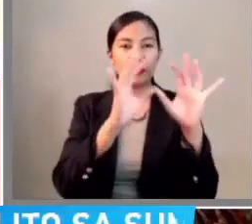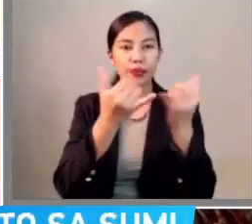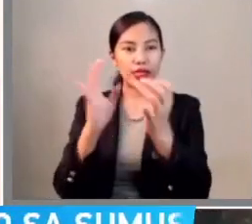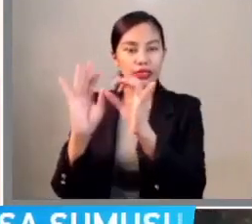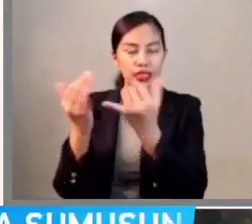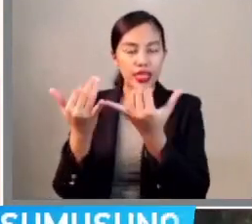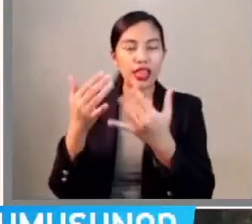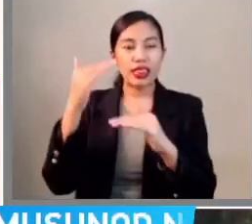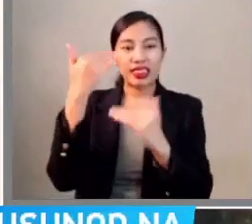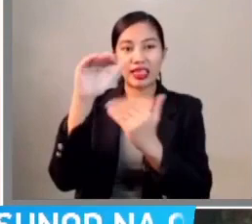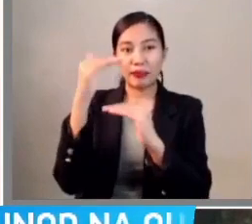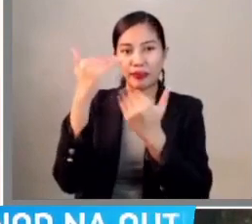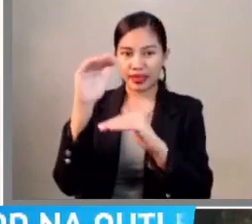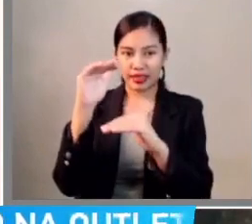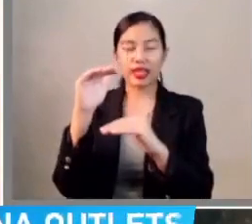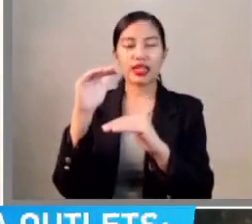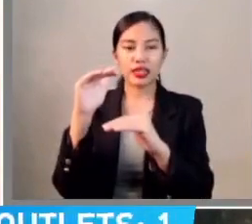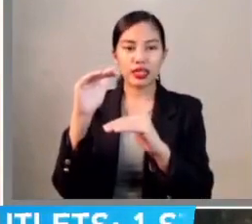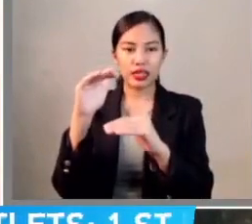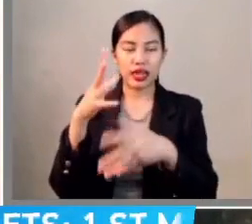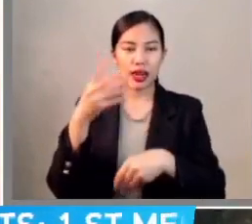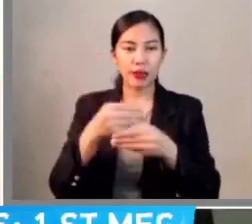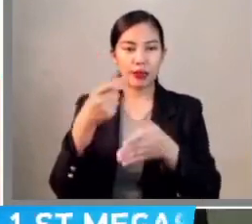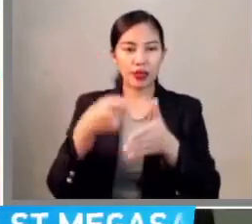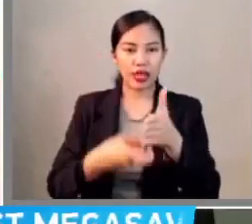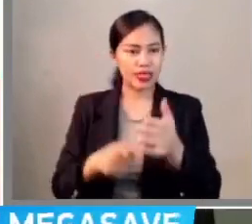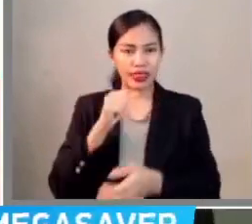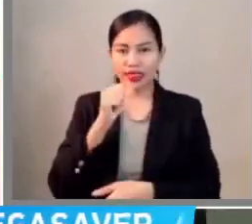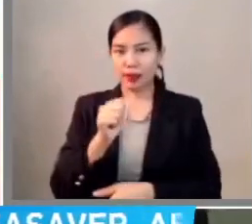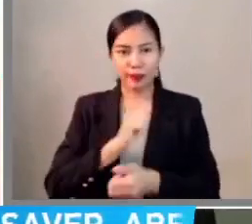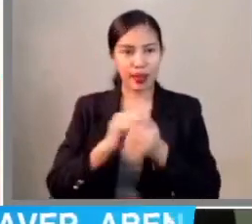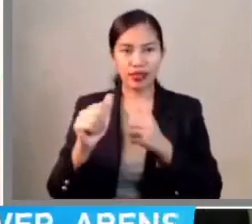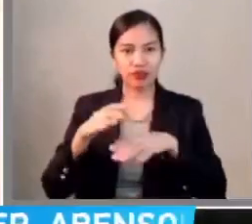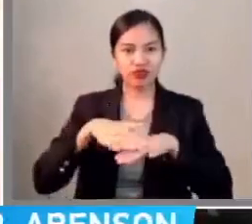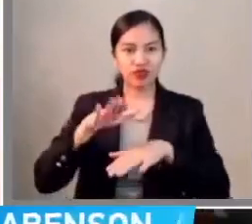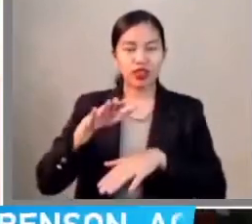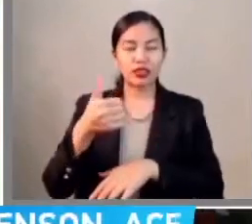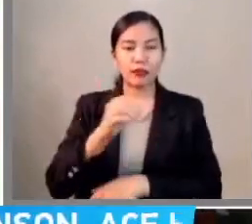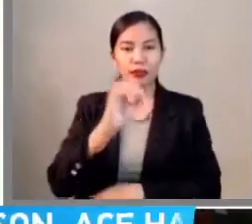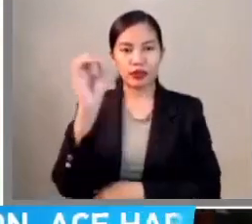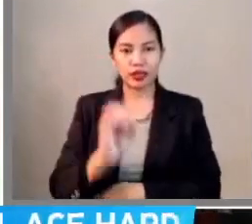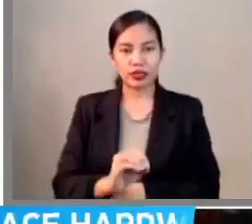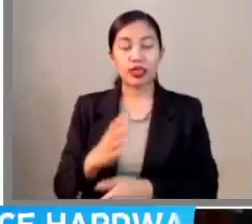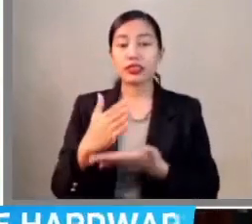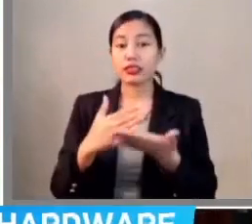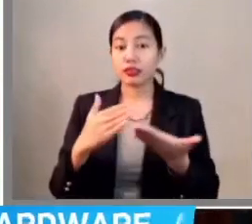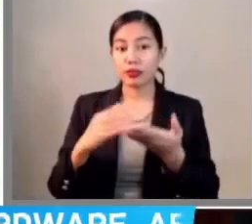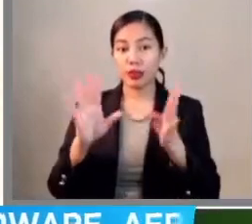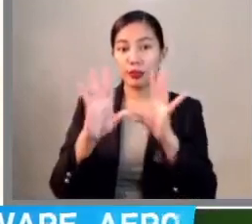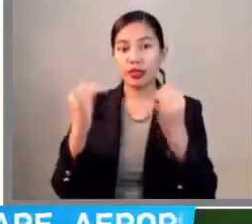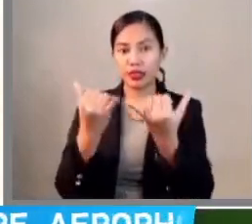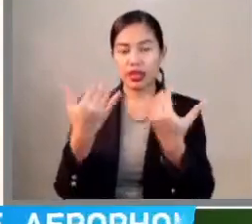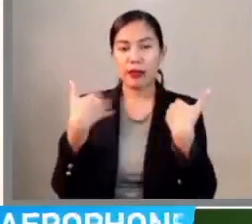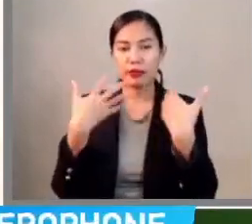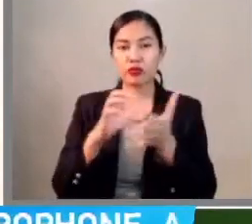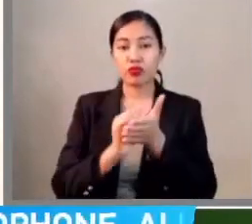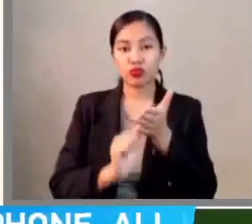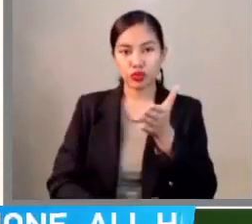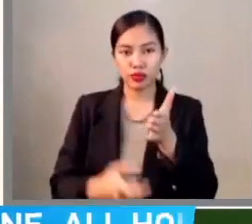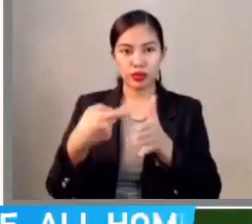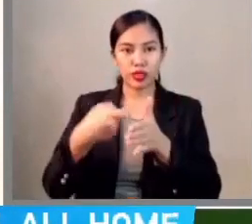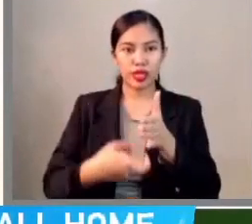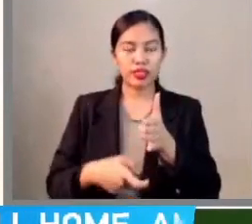ng 10%. May ilang manufacturers naman daw na magbababa ng presyo, gaya ng ilang brand ng hamon na bababa